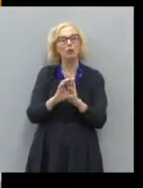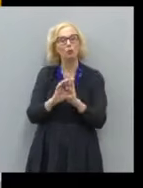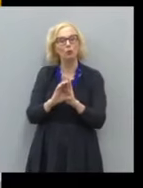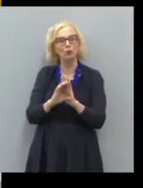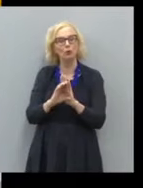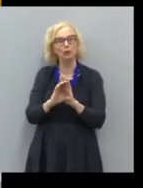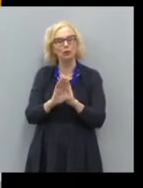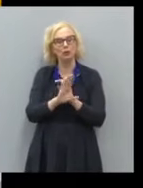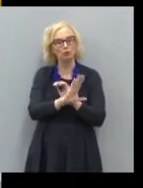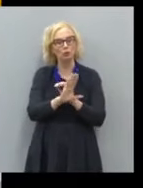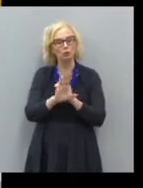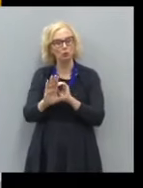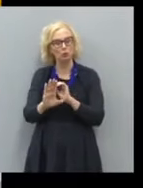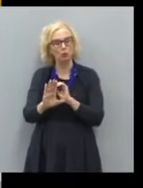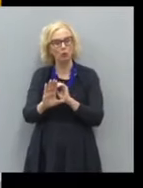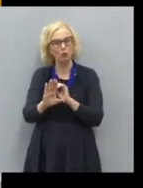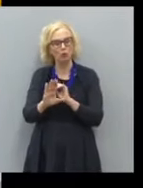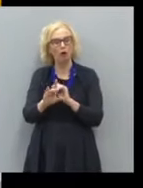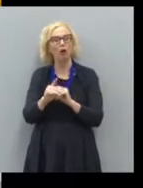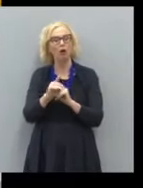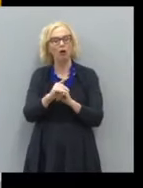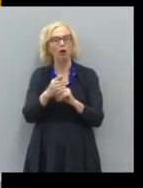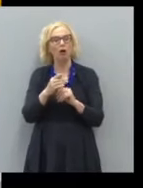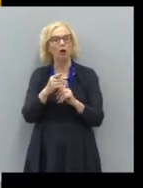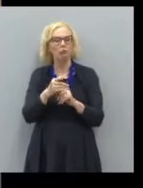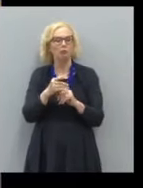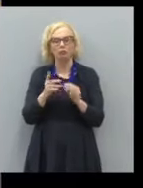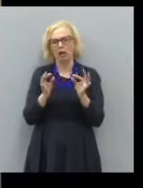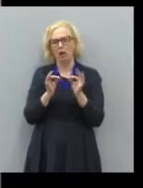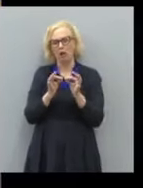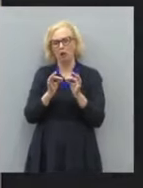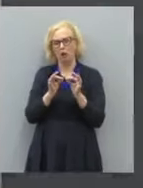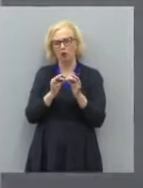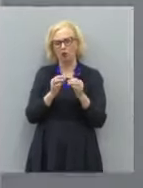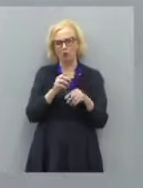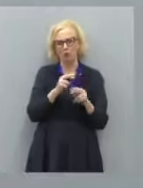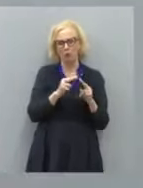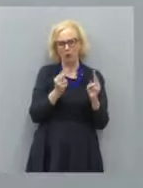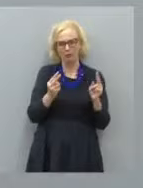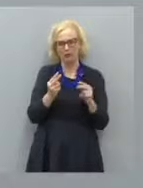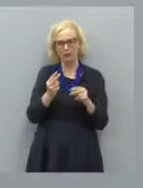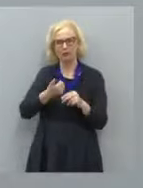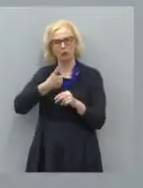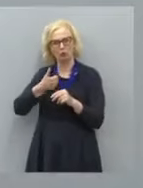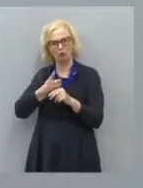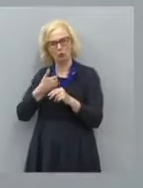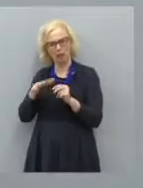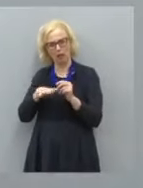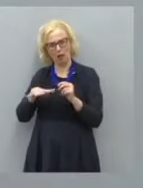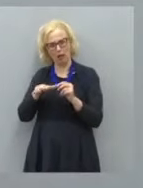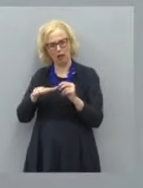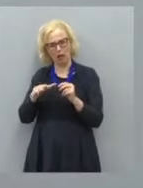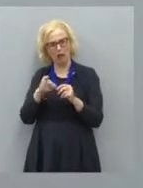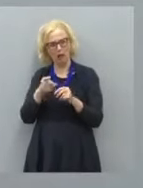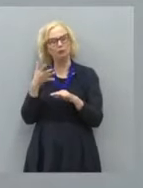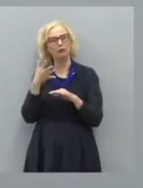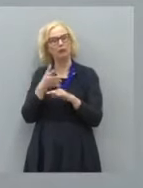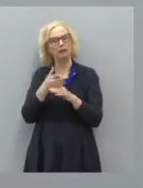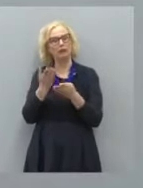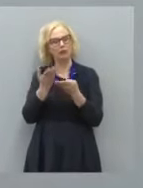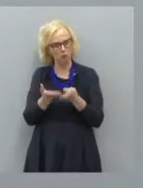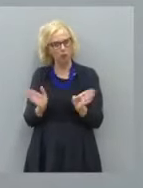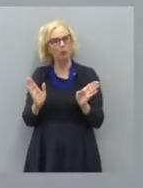ecco la la parte di accordo tra provincia e autonomie locali interventi pubblici di